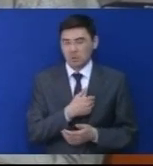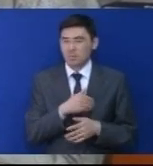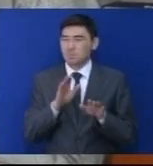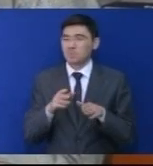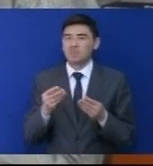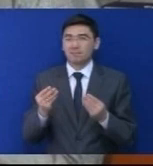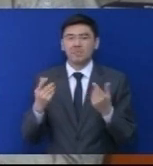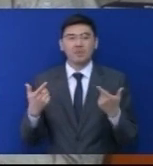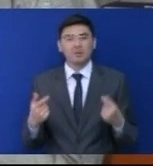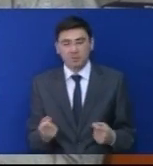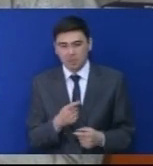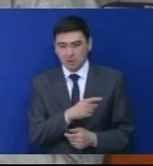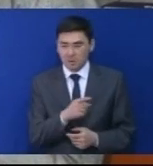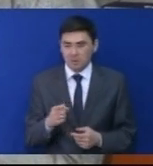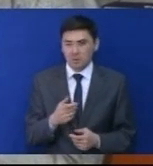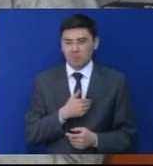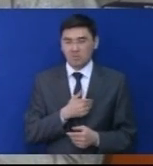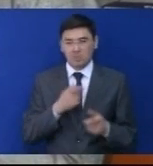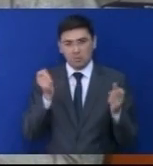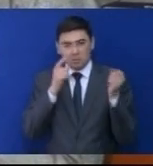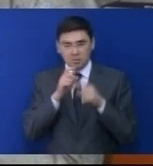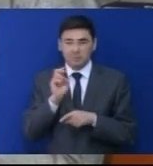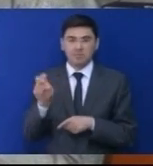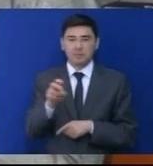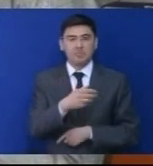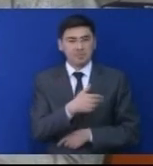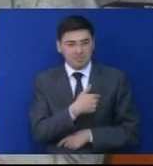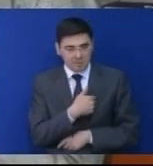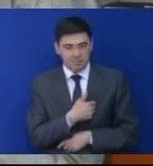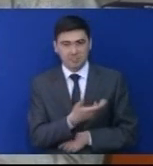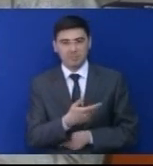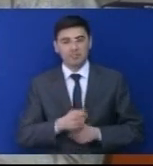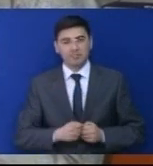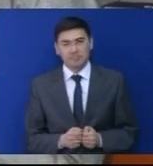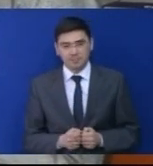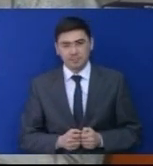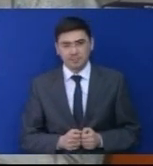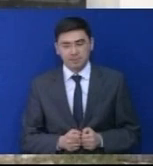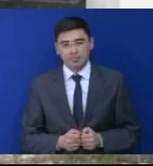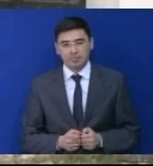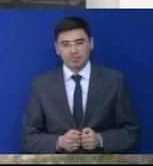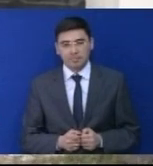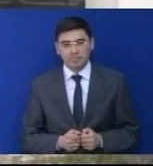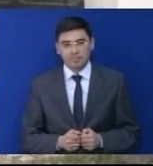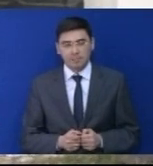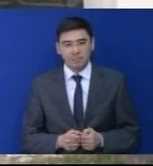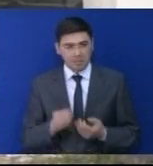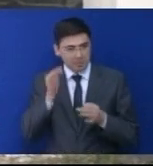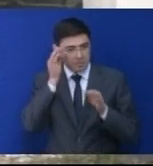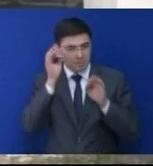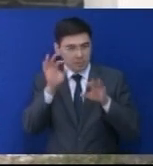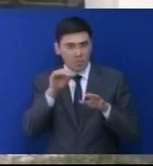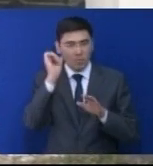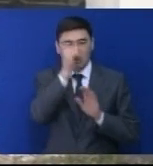ашылған мәдени нысандар көп. Шаһарымызда ондай дүниелердің барына көбі тіпті таңғалып жатады. Естеріңізге сала кетсек,